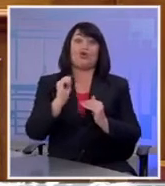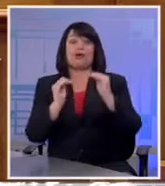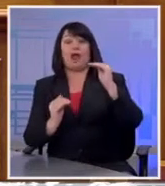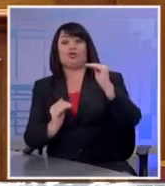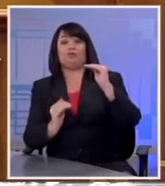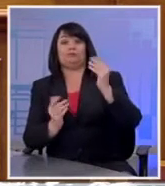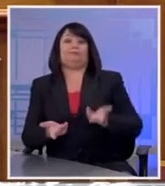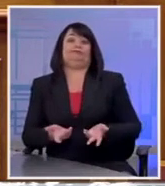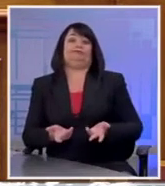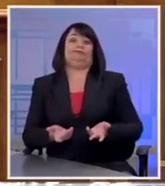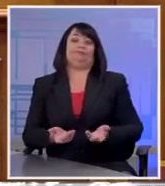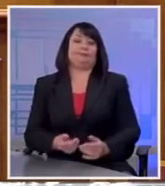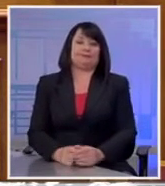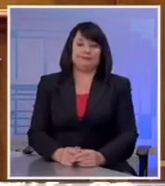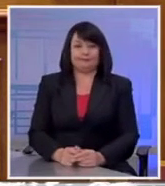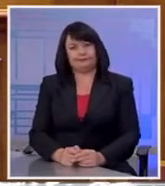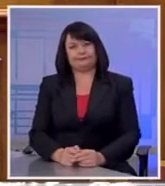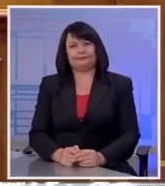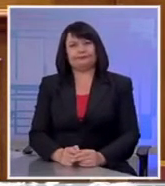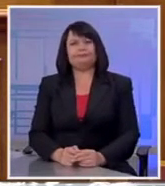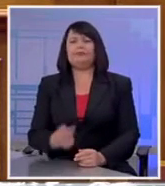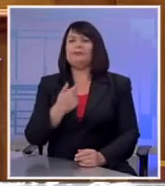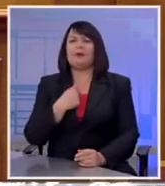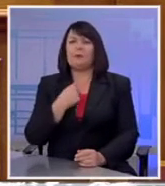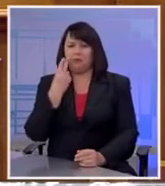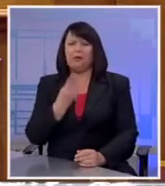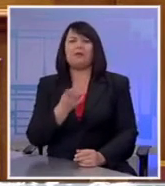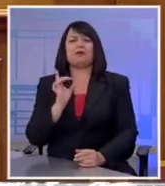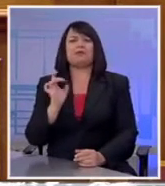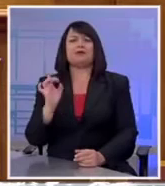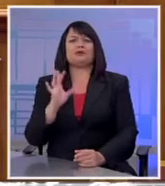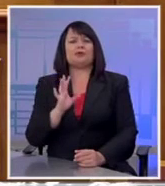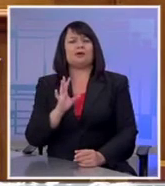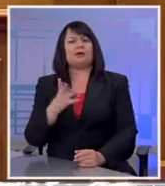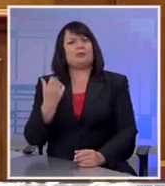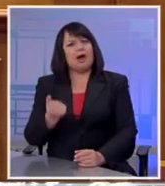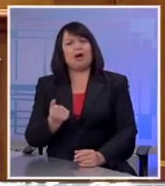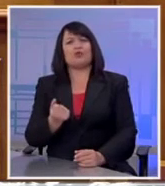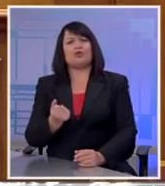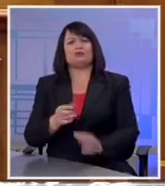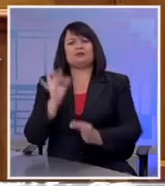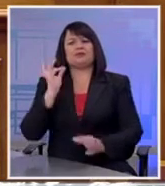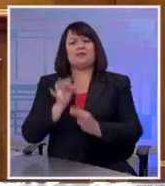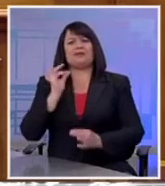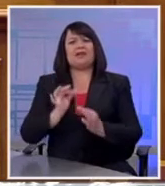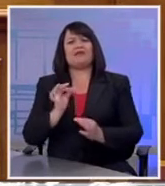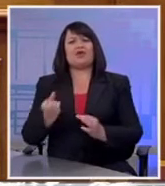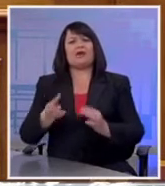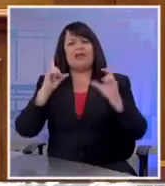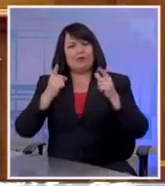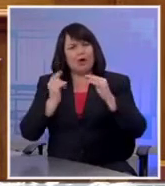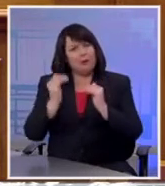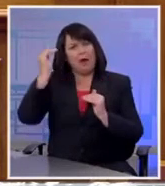τόσο τις 100 του όχι. Εγώ δεν είδα κανέναν από αυτούς. Υπήρχαν δημοσκοπήσεις και το Σεπτέμβριο που έβγαζαν μπροστά τη Νέα